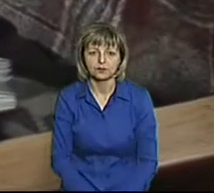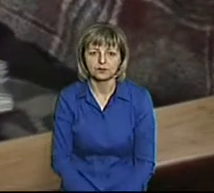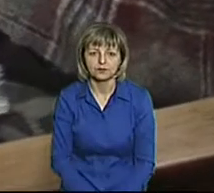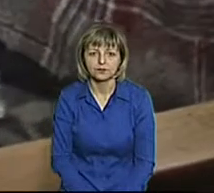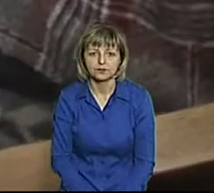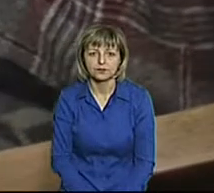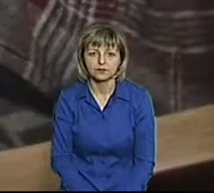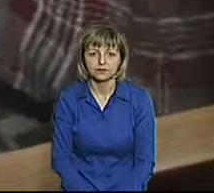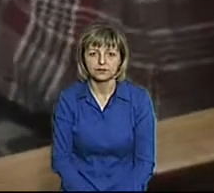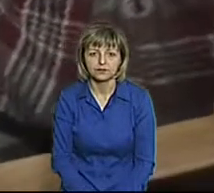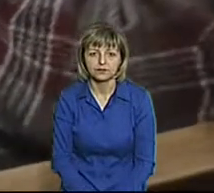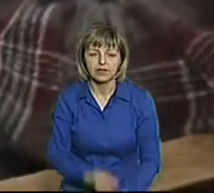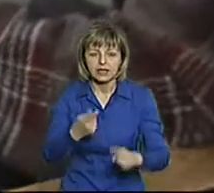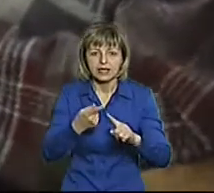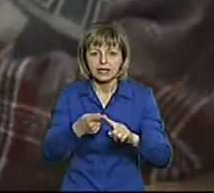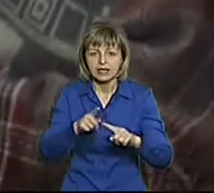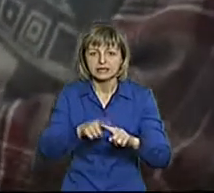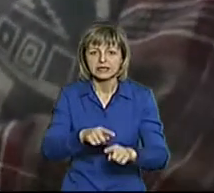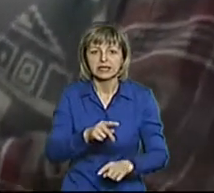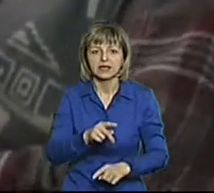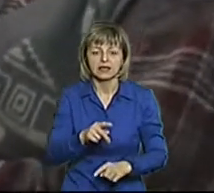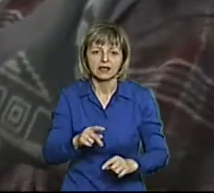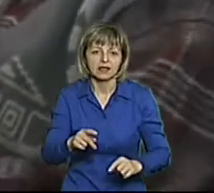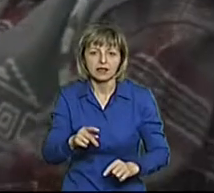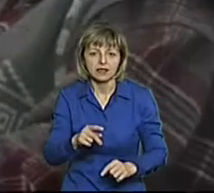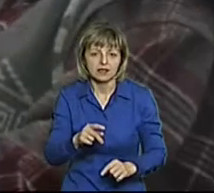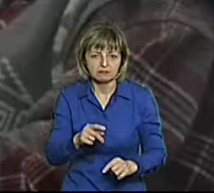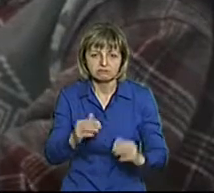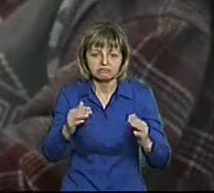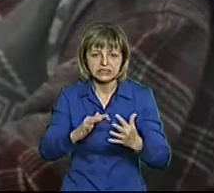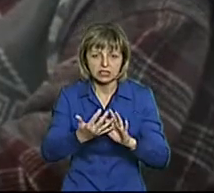А то місто Казімір Дольний над Вісовою.